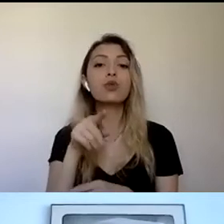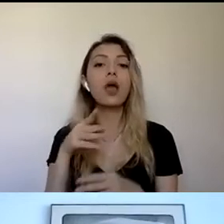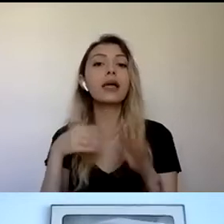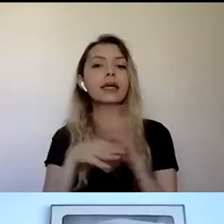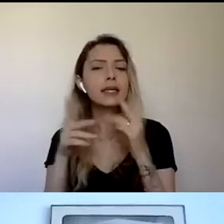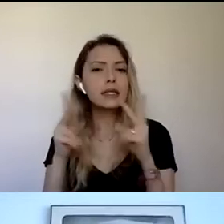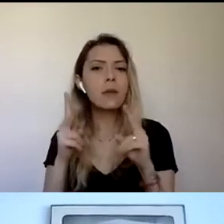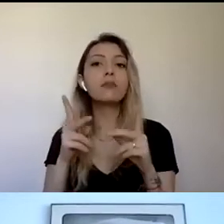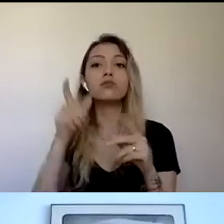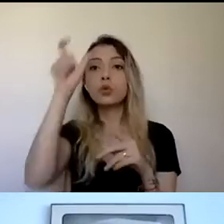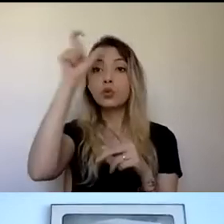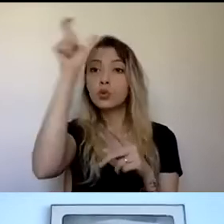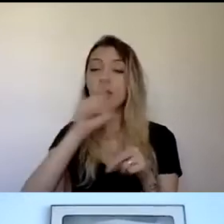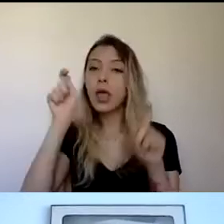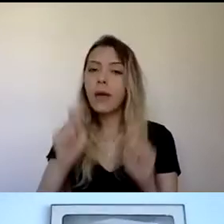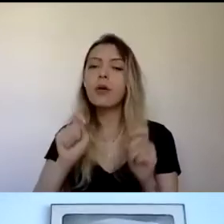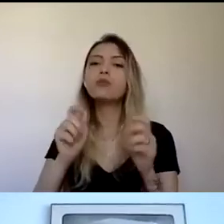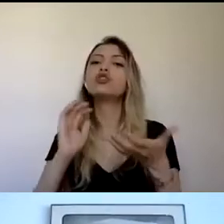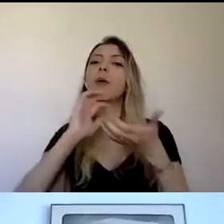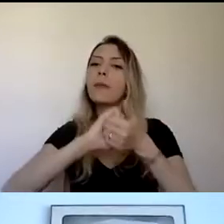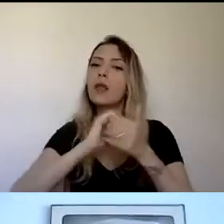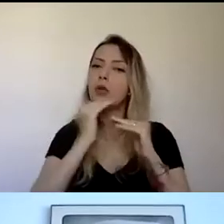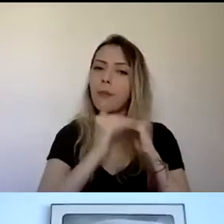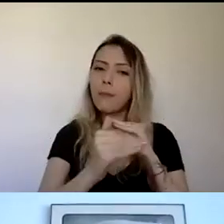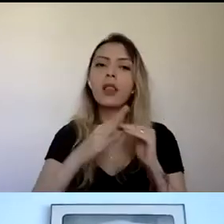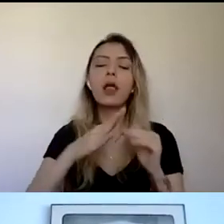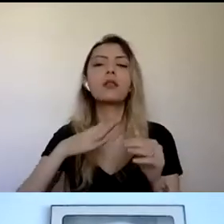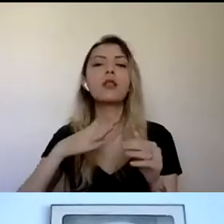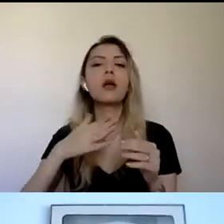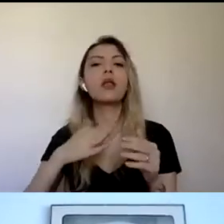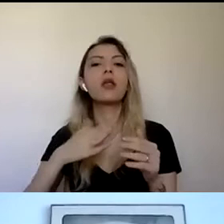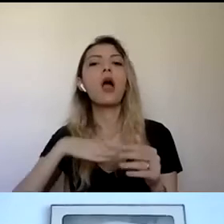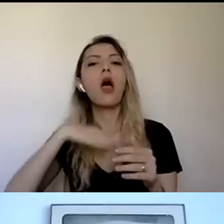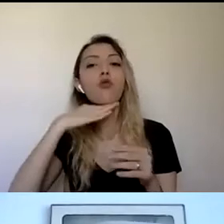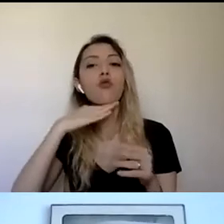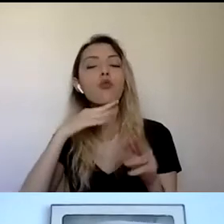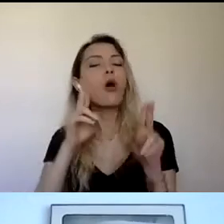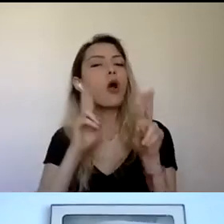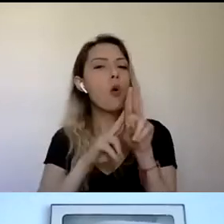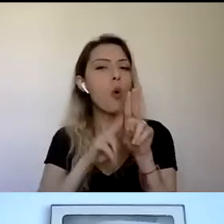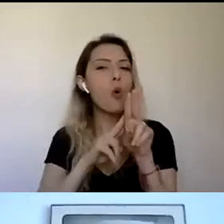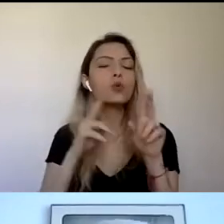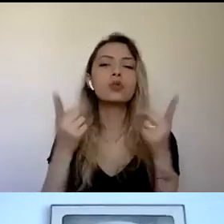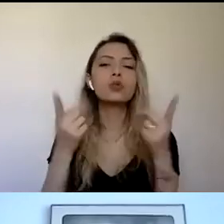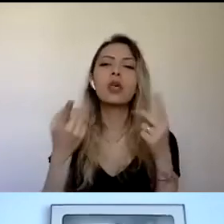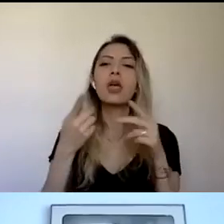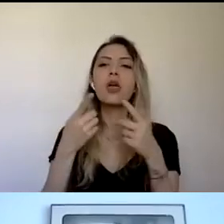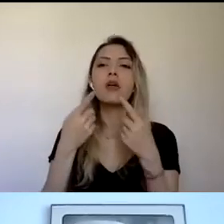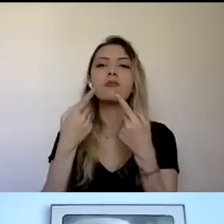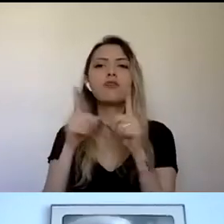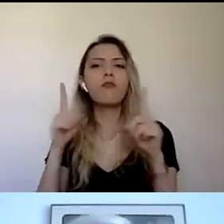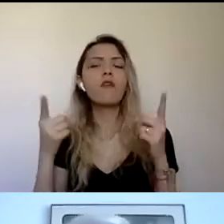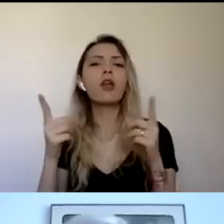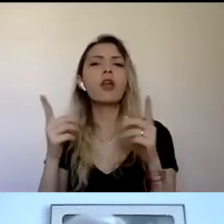çalışmaları, Birleşmiş Milletler ve Avrupa Konseyi, AGİT gibi kuruluşların kaynak referans belgeleri ve